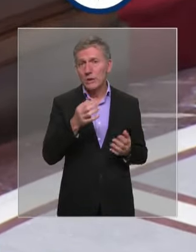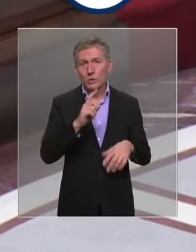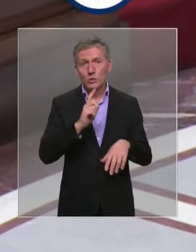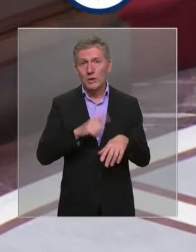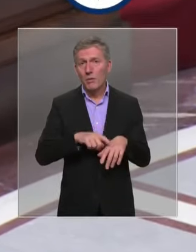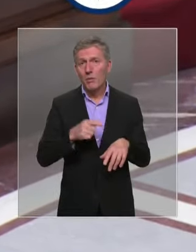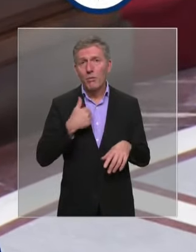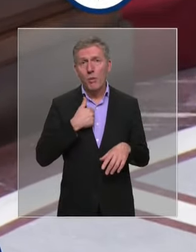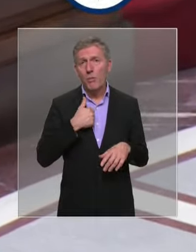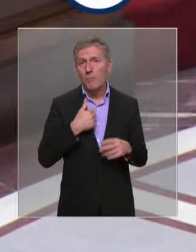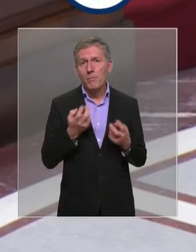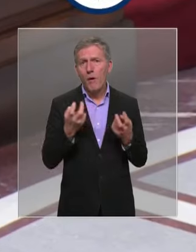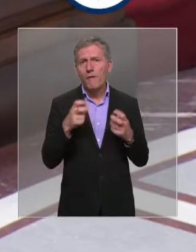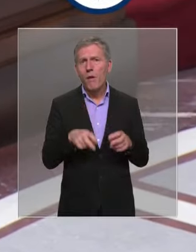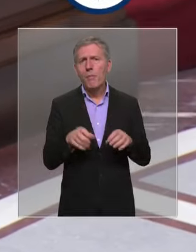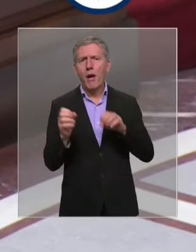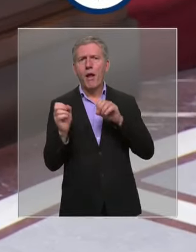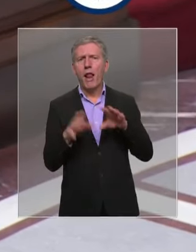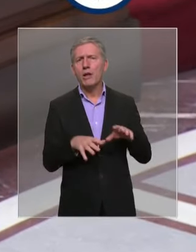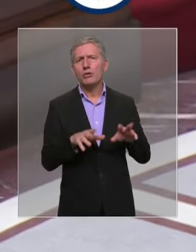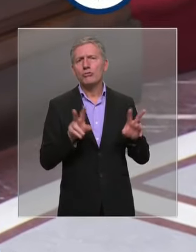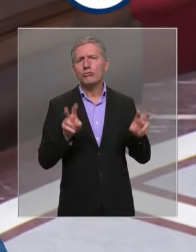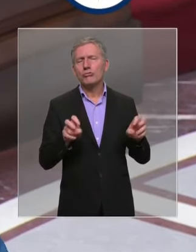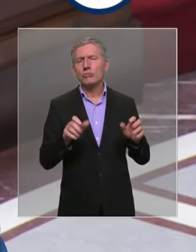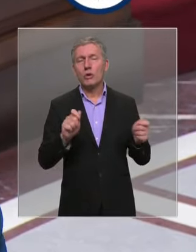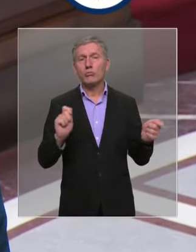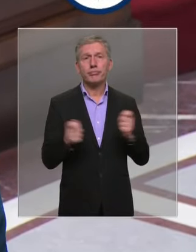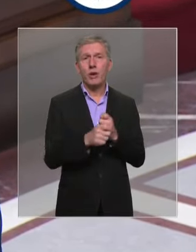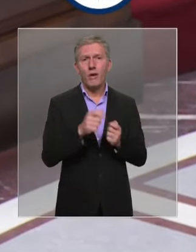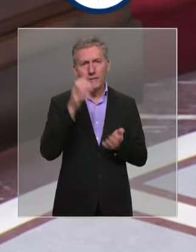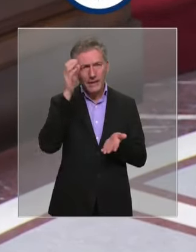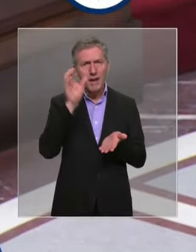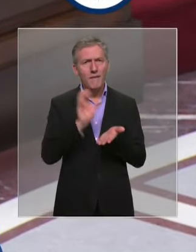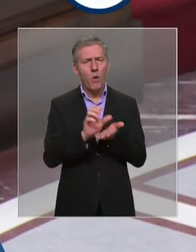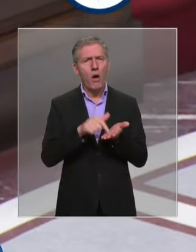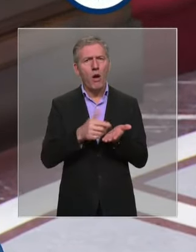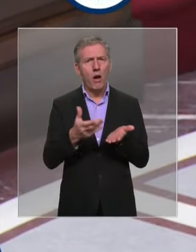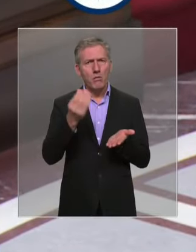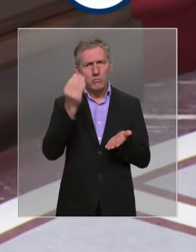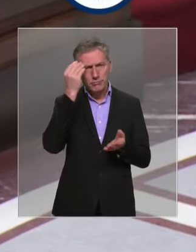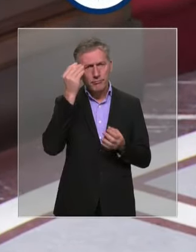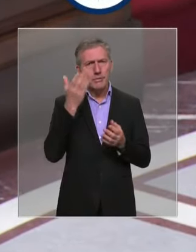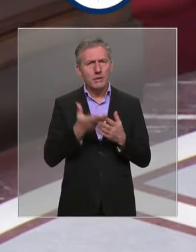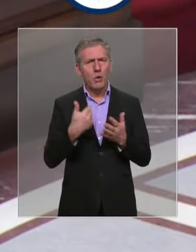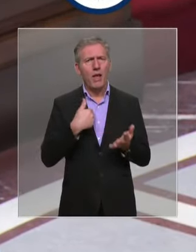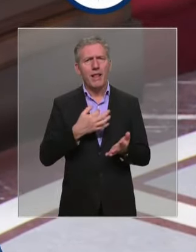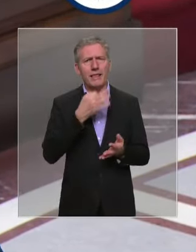compte absolument pas renoncer au choc des savoirs. J'ai eu l'occasion de le dire à plusieurs